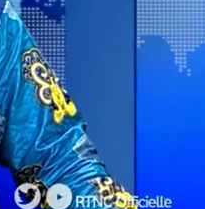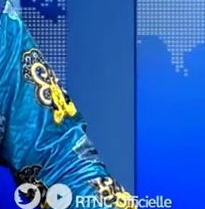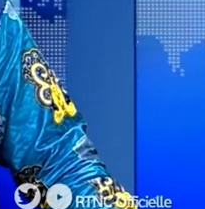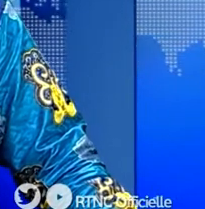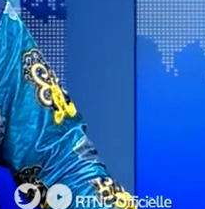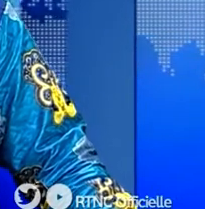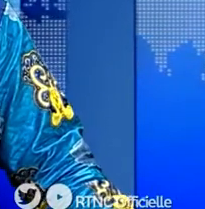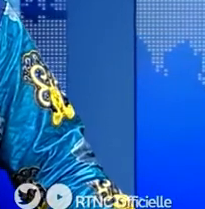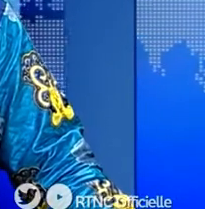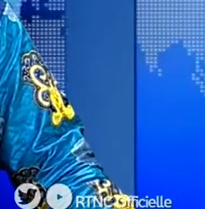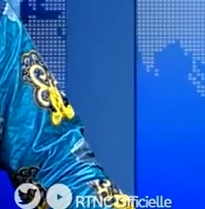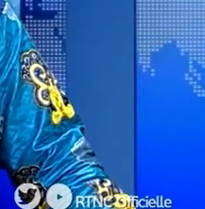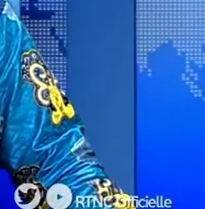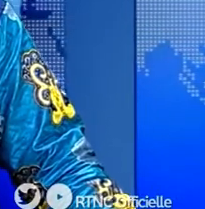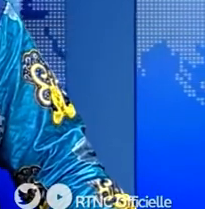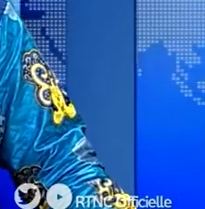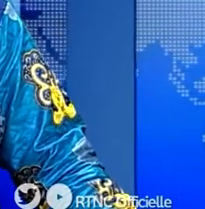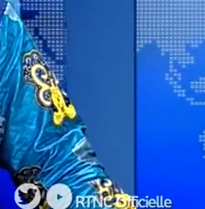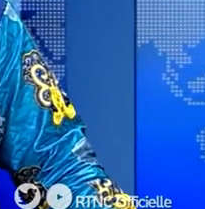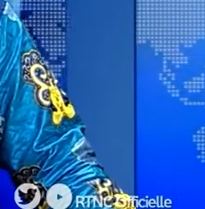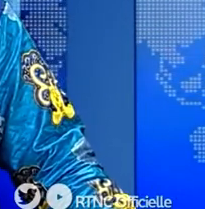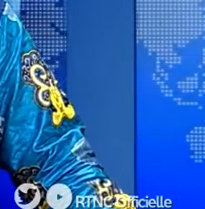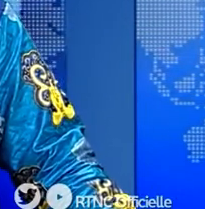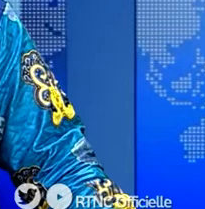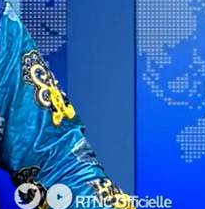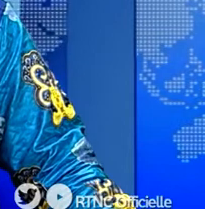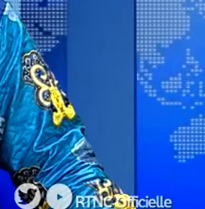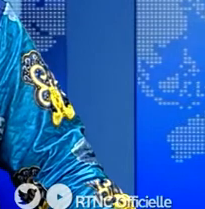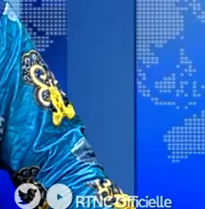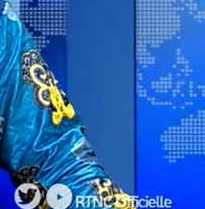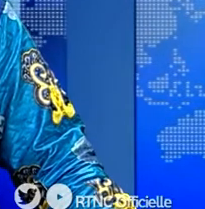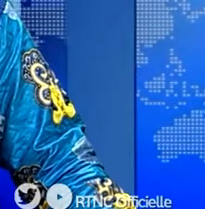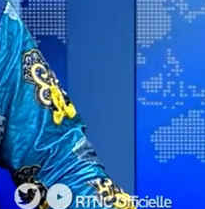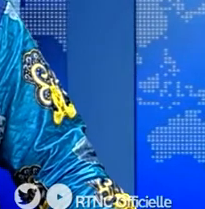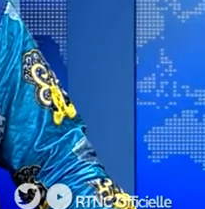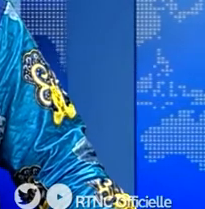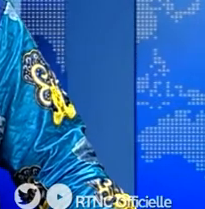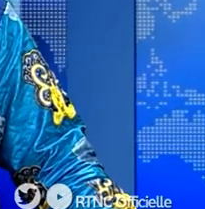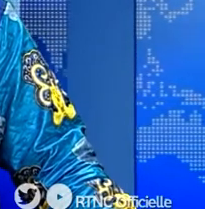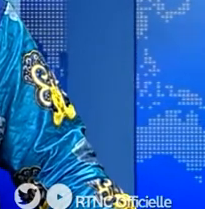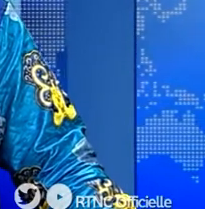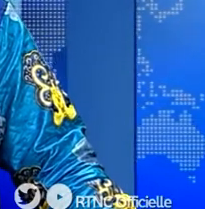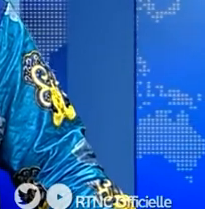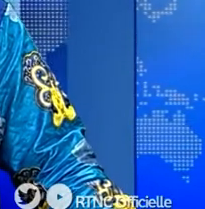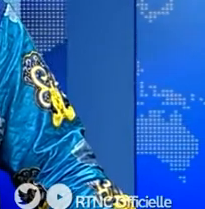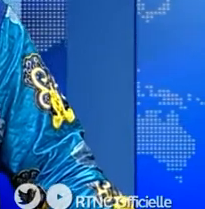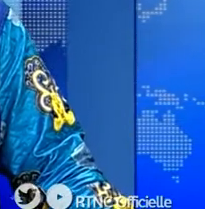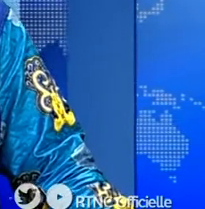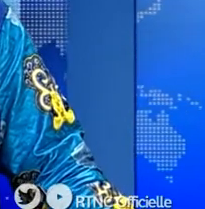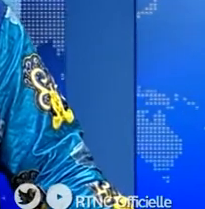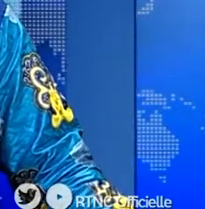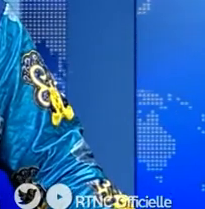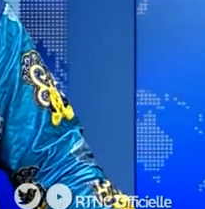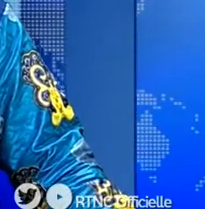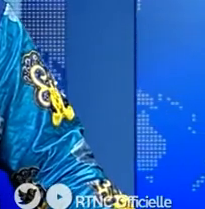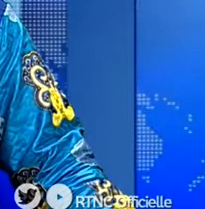on doit s'accepter. Et je pense que dans chaque tribu, dans chaque ethnie, dans chaque région, il y a des valeurs qui peuvent intéresser les